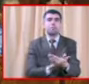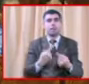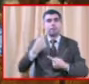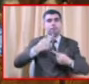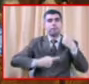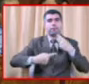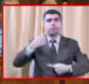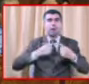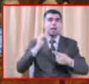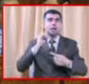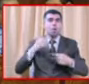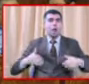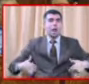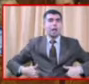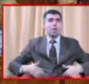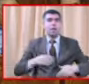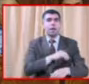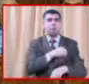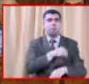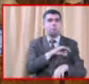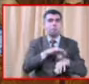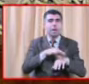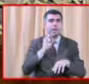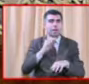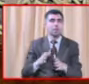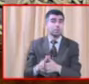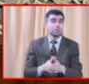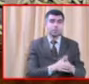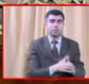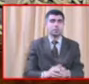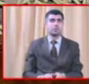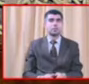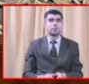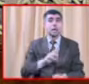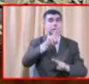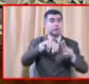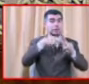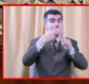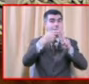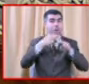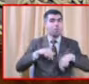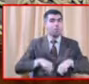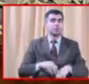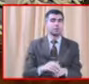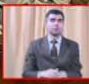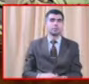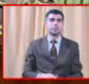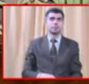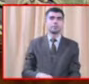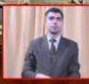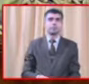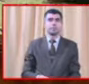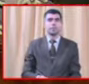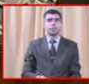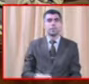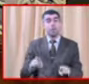لائحة الانتظار في تصفية الدم. وشكرا. الرد السيد الوزير على التعقيب والتعقيبات، تفضل السيد الوزير.